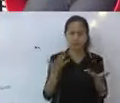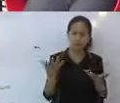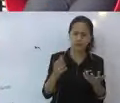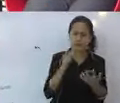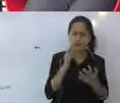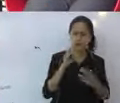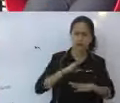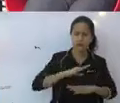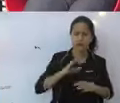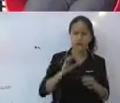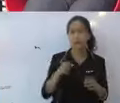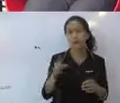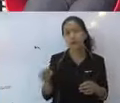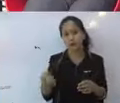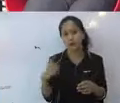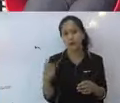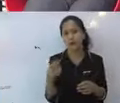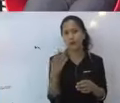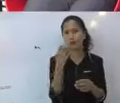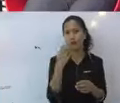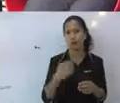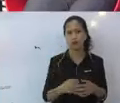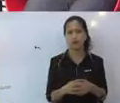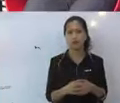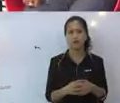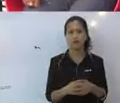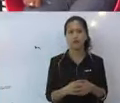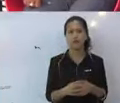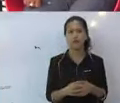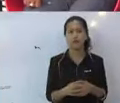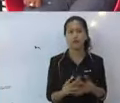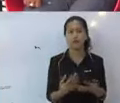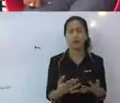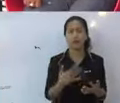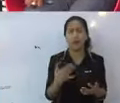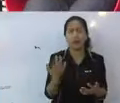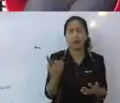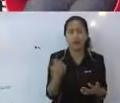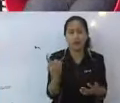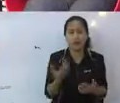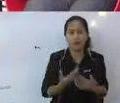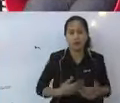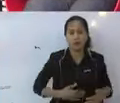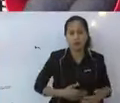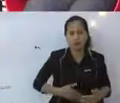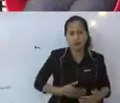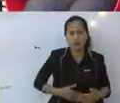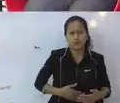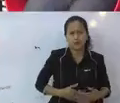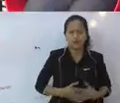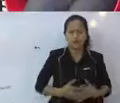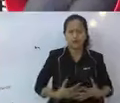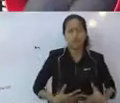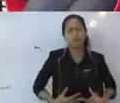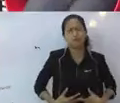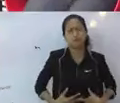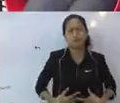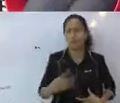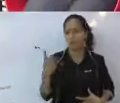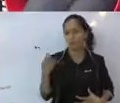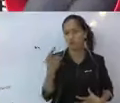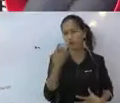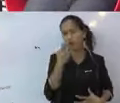lang burger. Yun. Oh, talagang parang full ka dun eh. Na may soft drinks. Oo. Tapos parang punong-puno na siya. Kinain niya lang naman